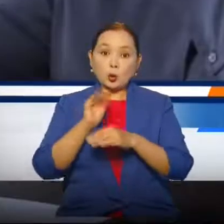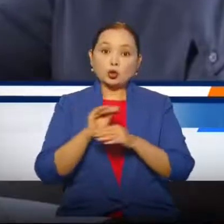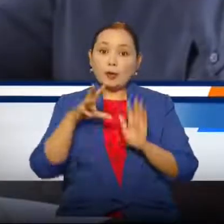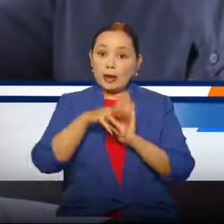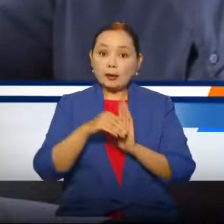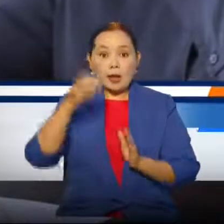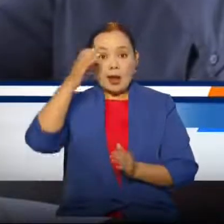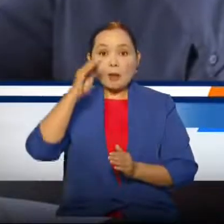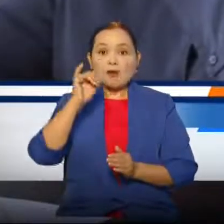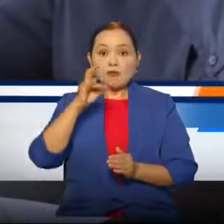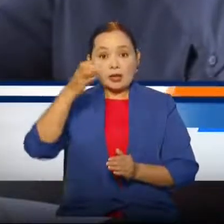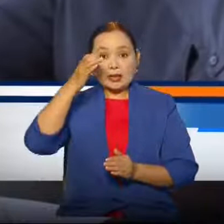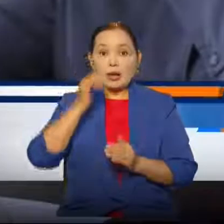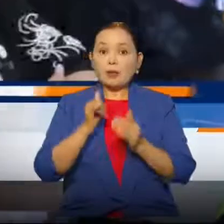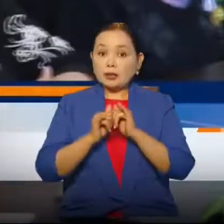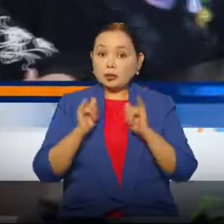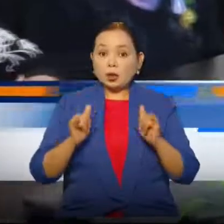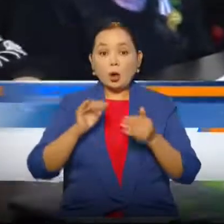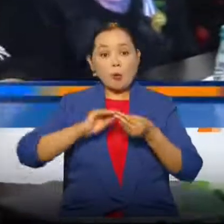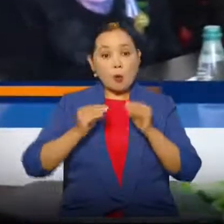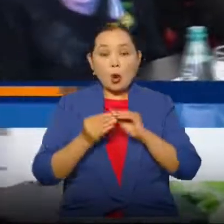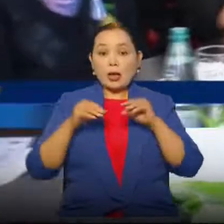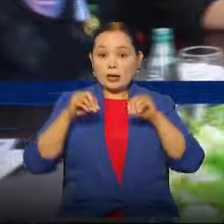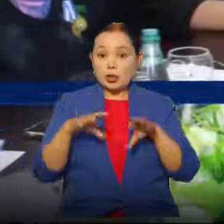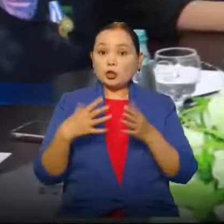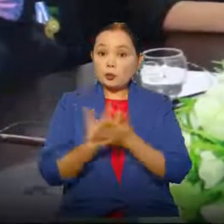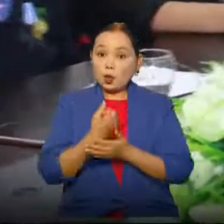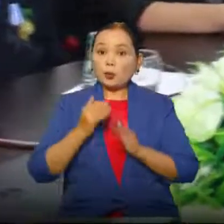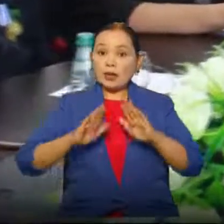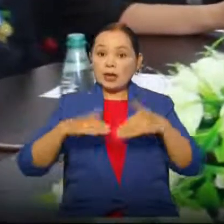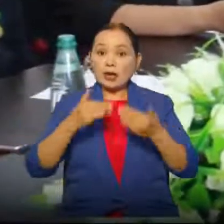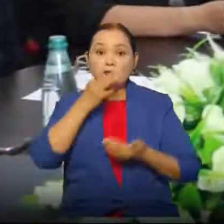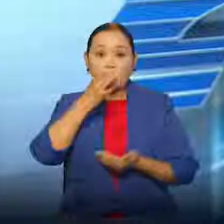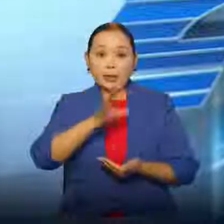kiritish, ilm-fan va ta'lim sifatini oshirish bilan bog'liq muammolarga yechim topish borasida takliflar berildi.